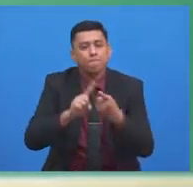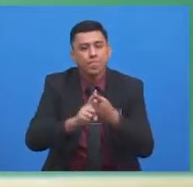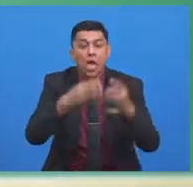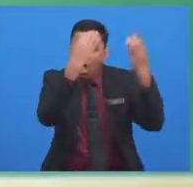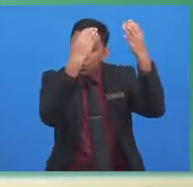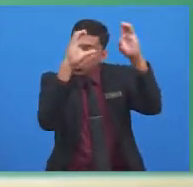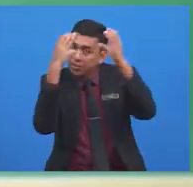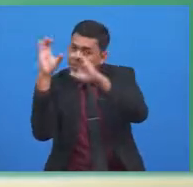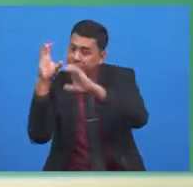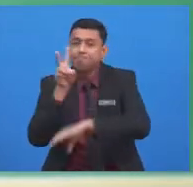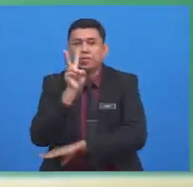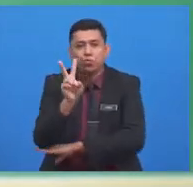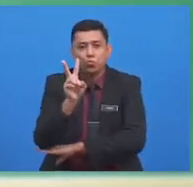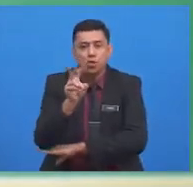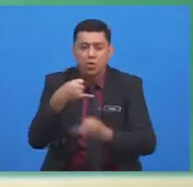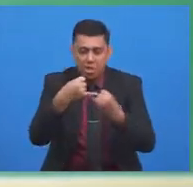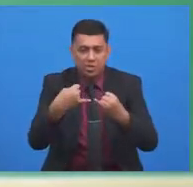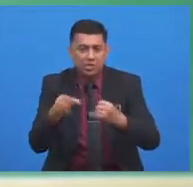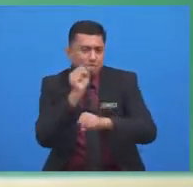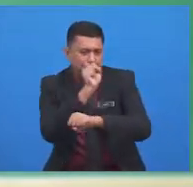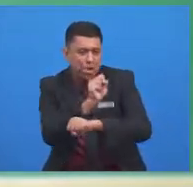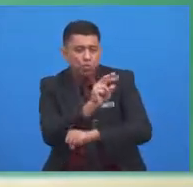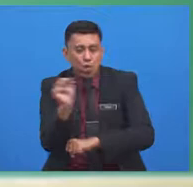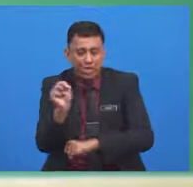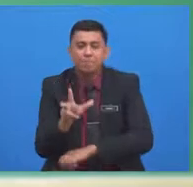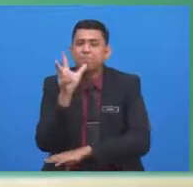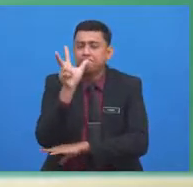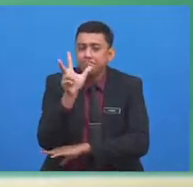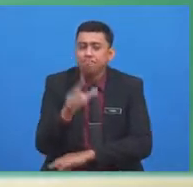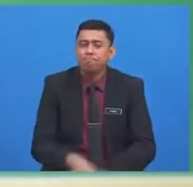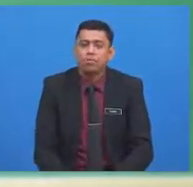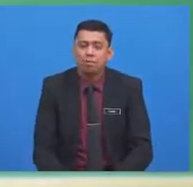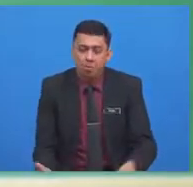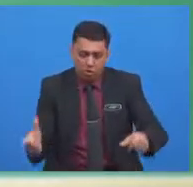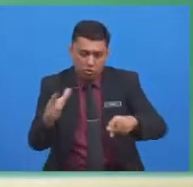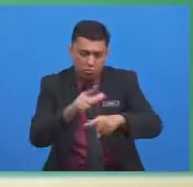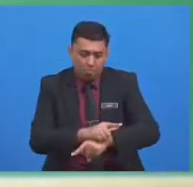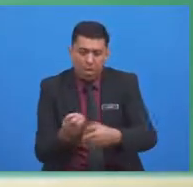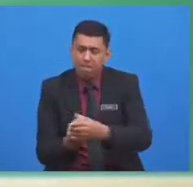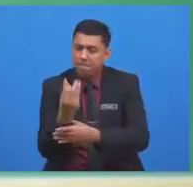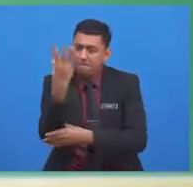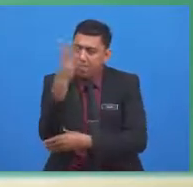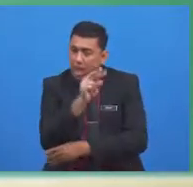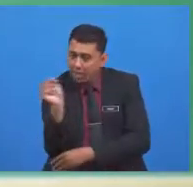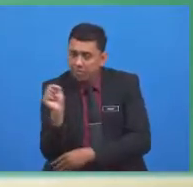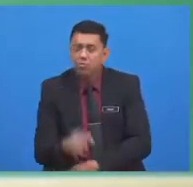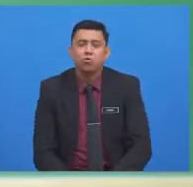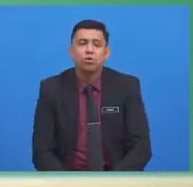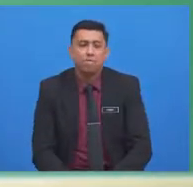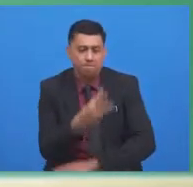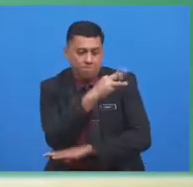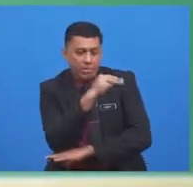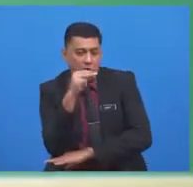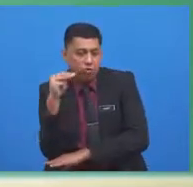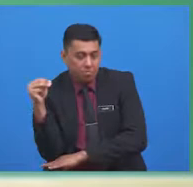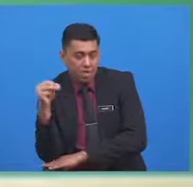iklim. Kedua, jenis batuan. Ketiga, litupan tumbuhan. Keempat,